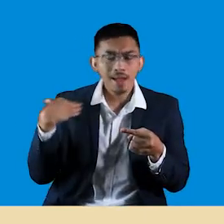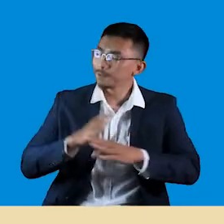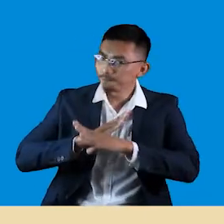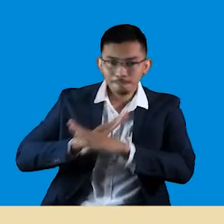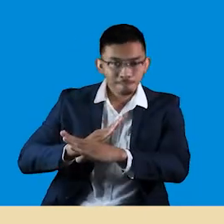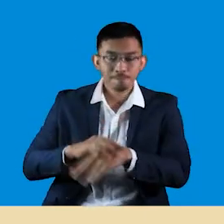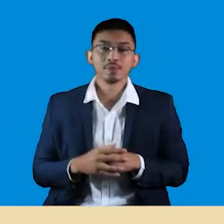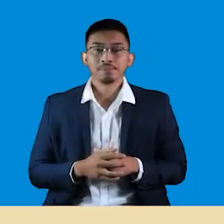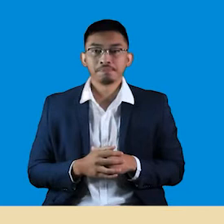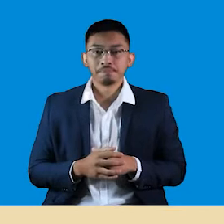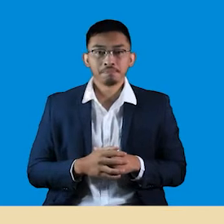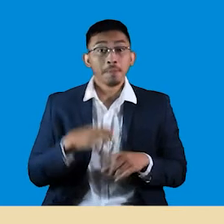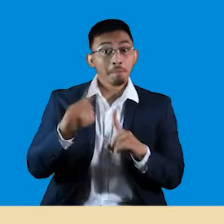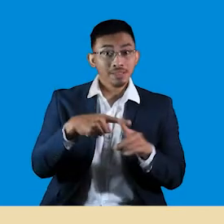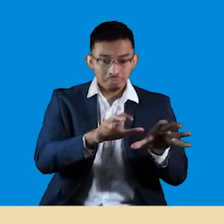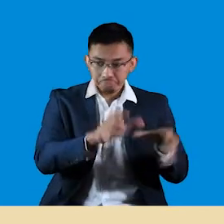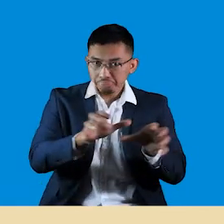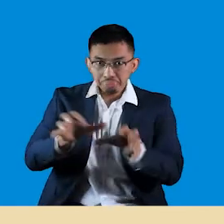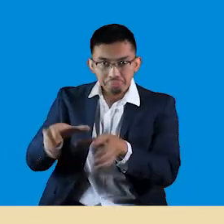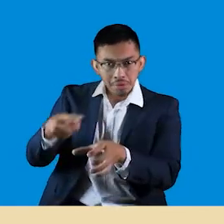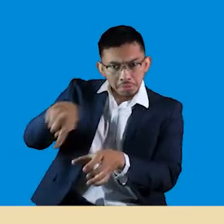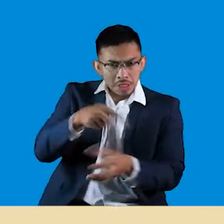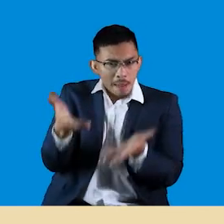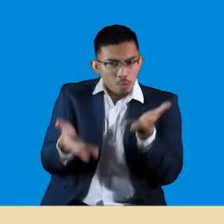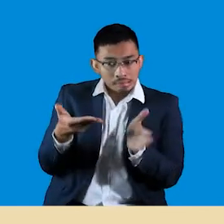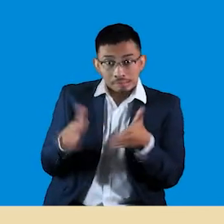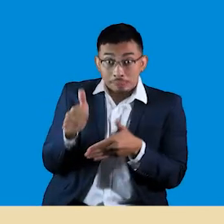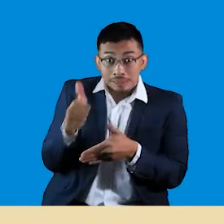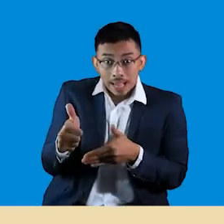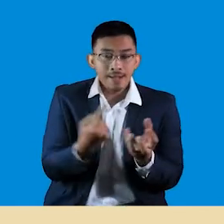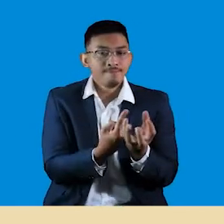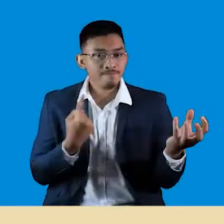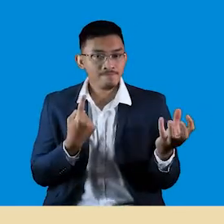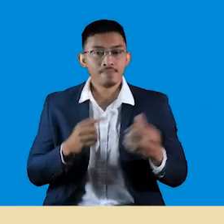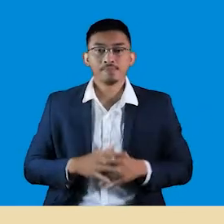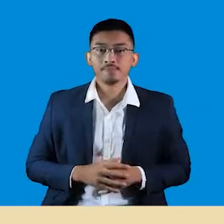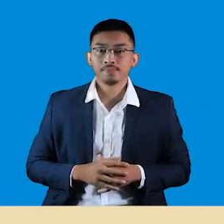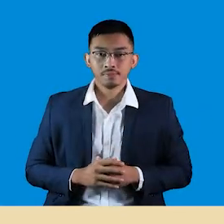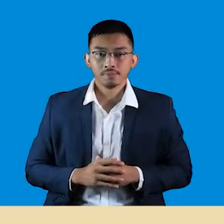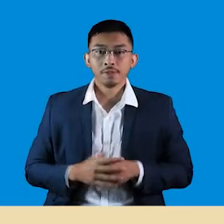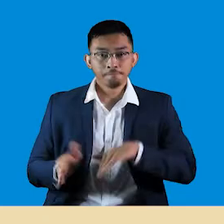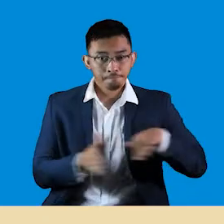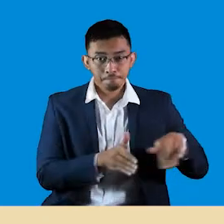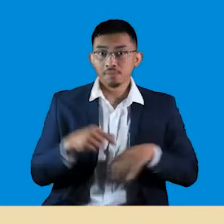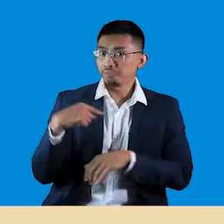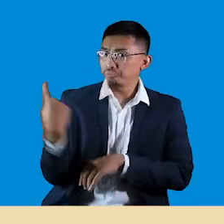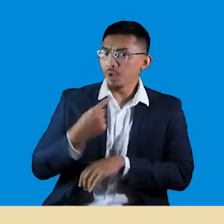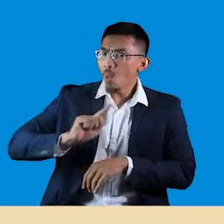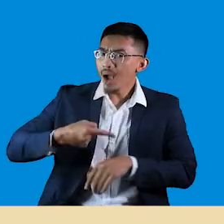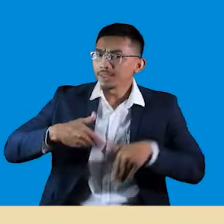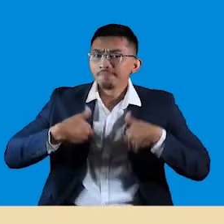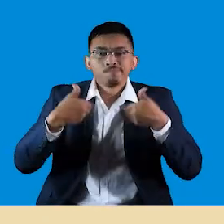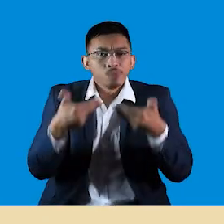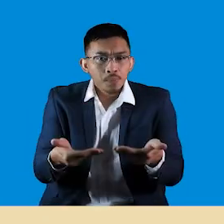interaksi dengan pihak-pihak yang berpotensi dipersepsikan memiliki konflik kepentingan oleh publik. Selain itu, kita juga wajib